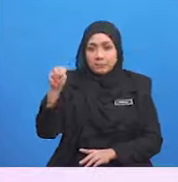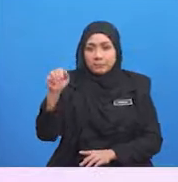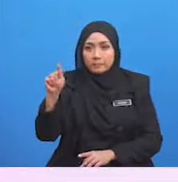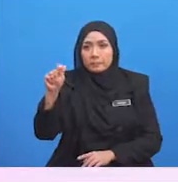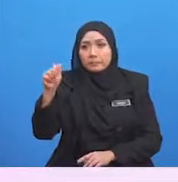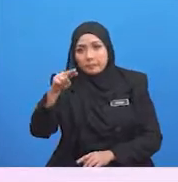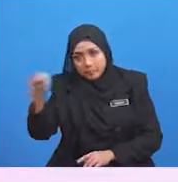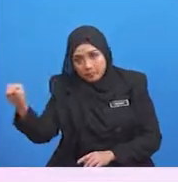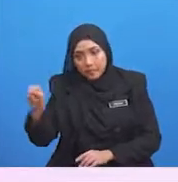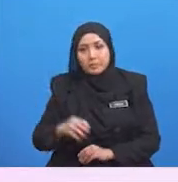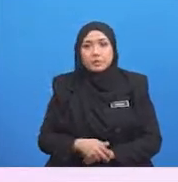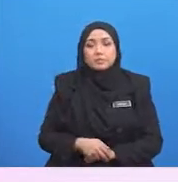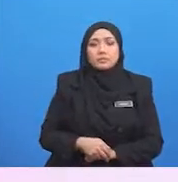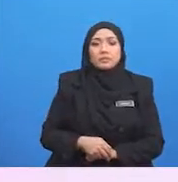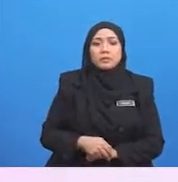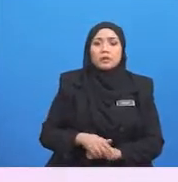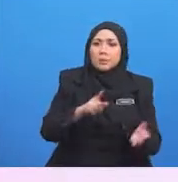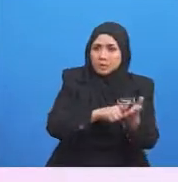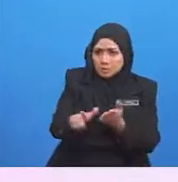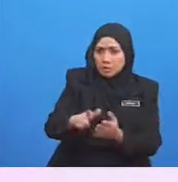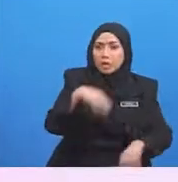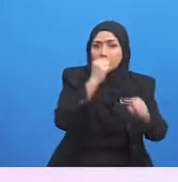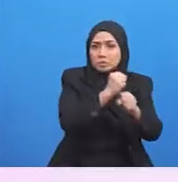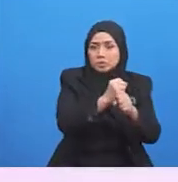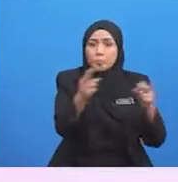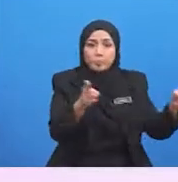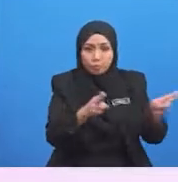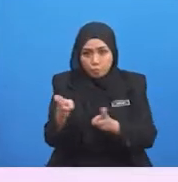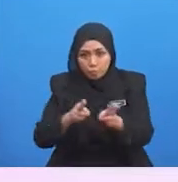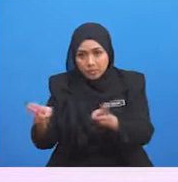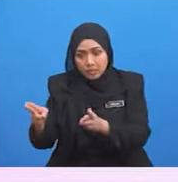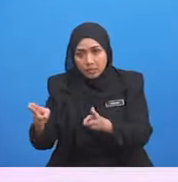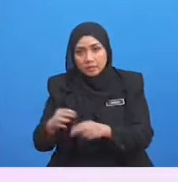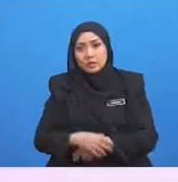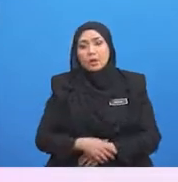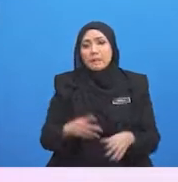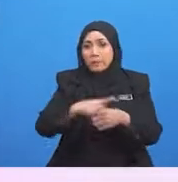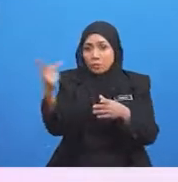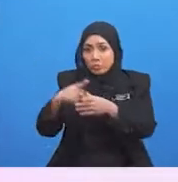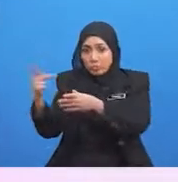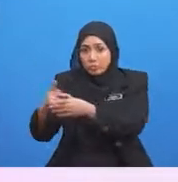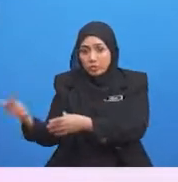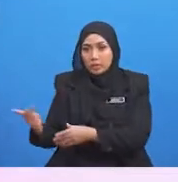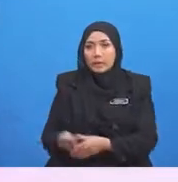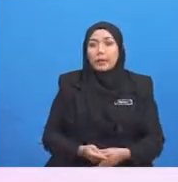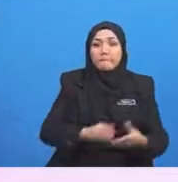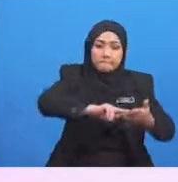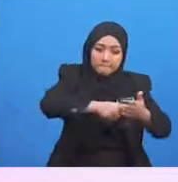melicinkan kerja-kerja pengurusan seperti pengeluaran dan perkhidmatan pembaikan